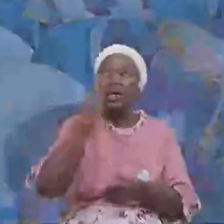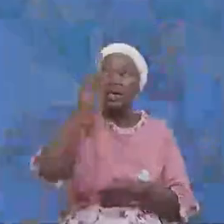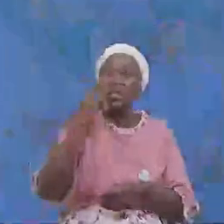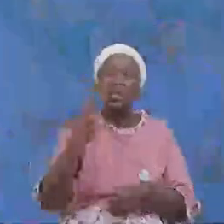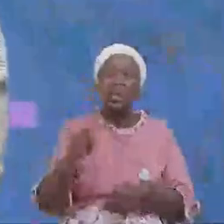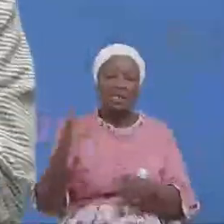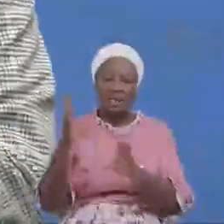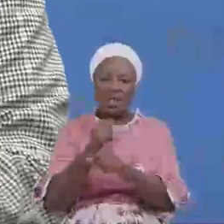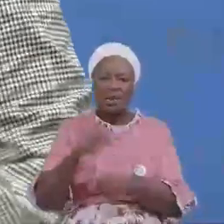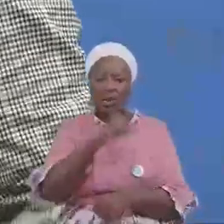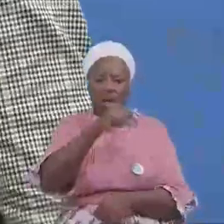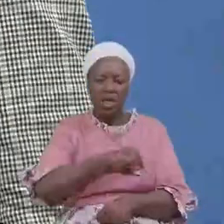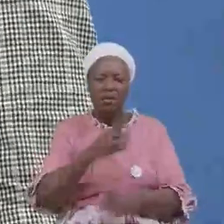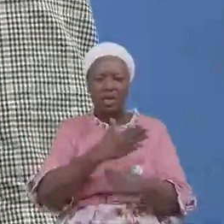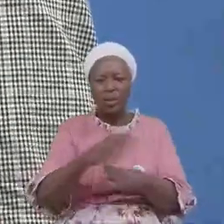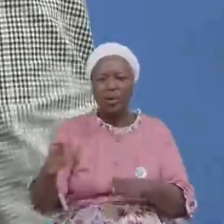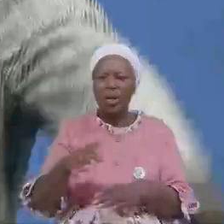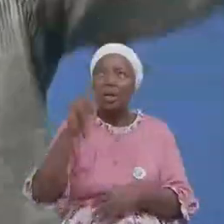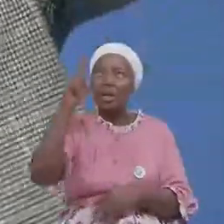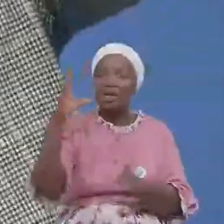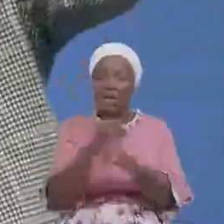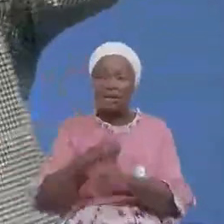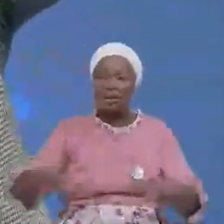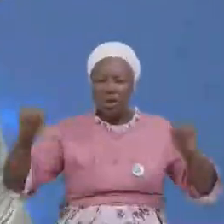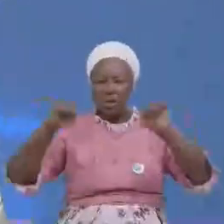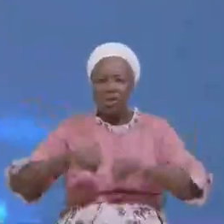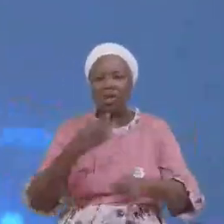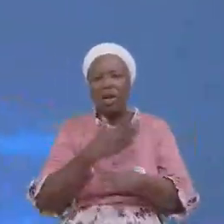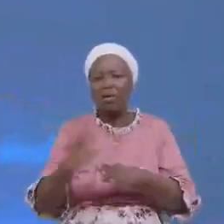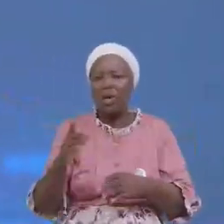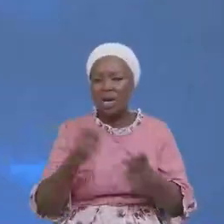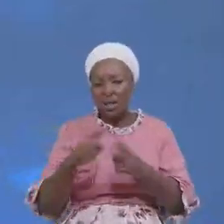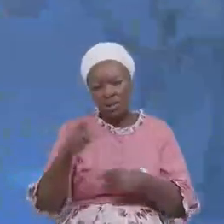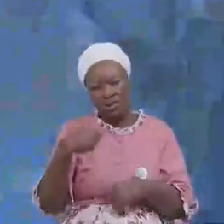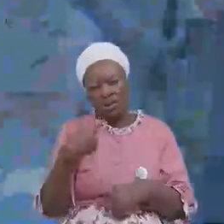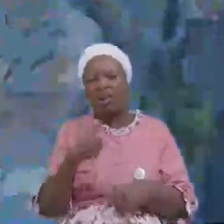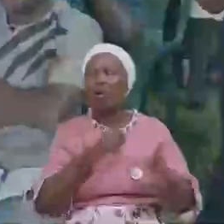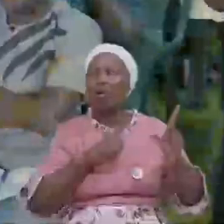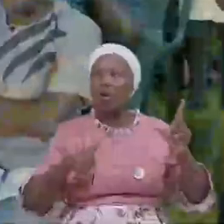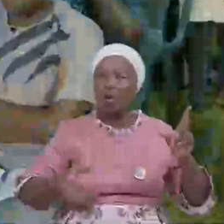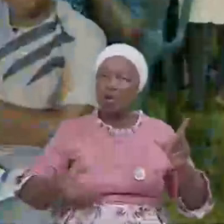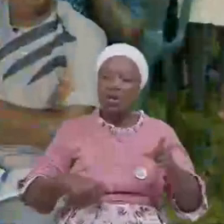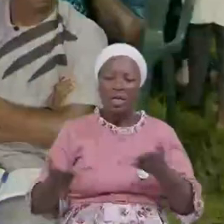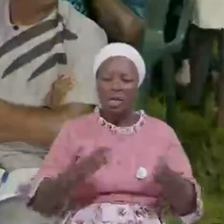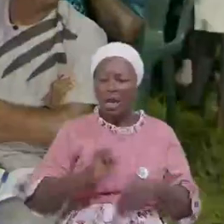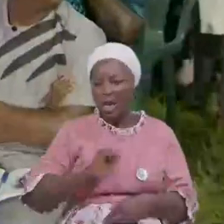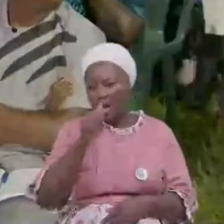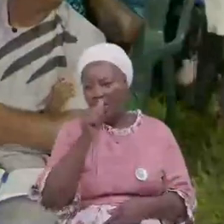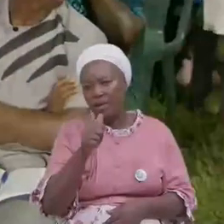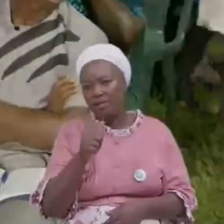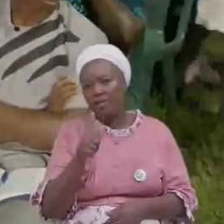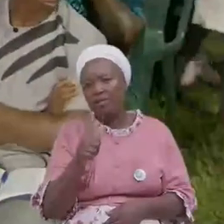pour qu'il ôte votre culpabilité, pour qu'il ôte votre condamnation. Et vous dites, Seigneur, me voici,